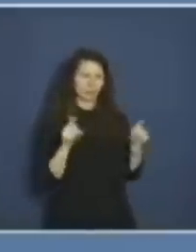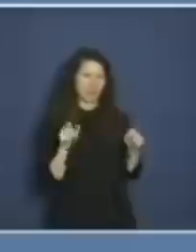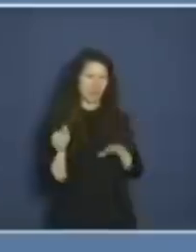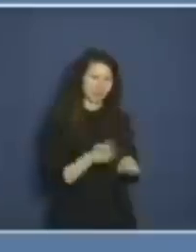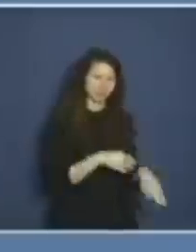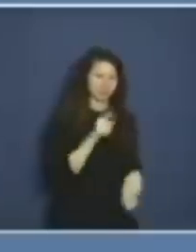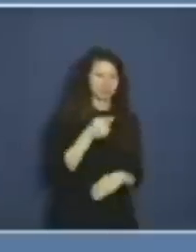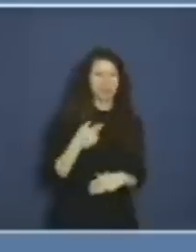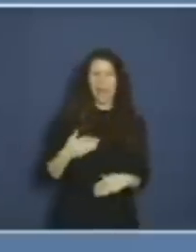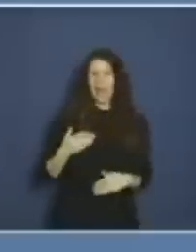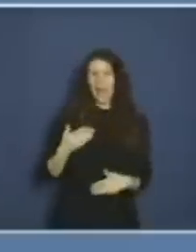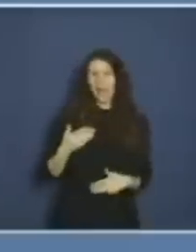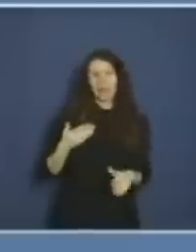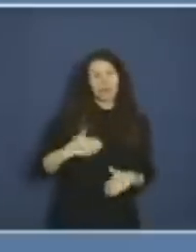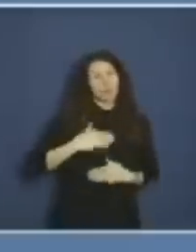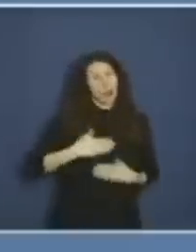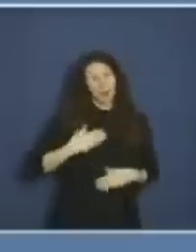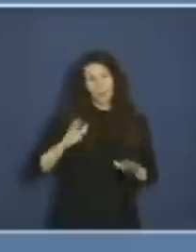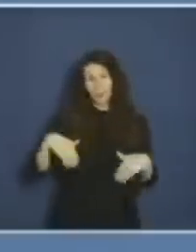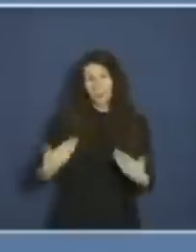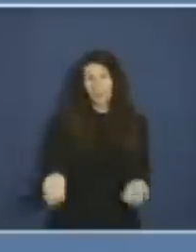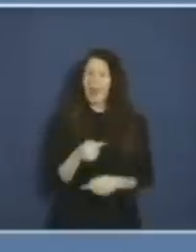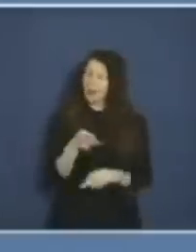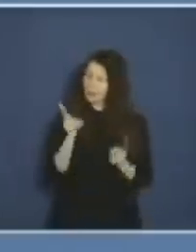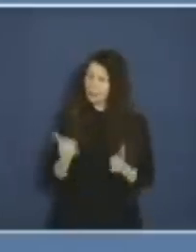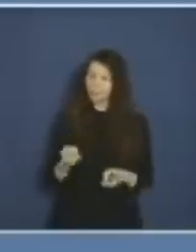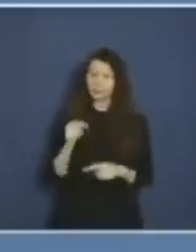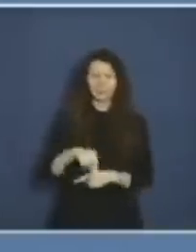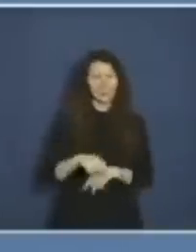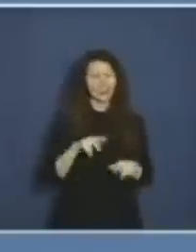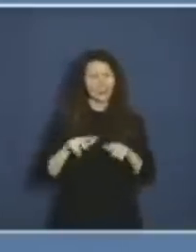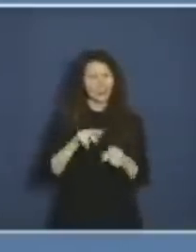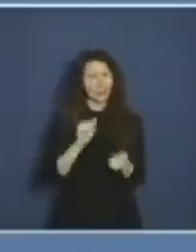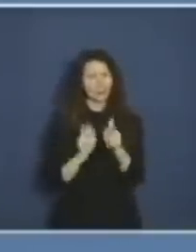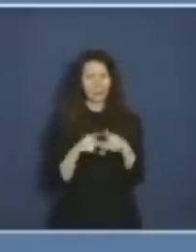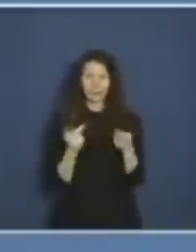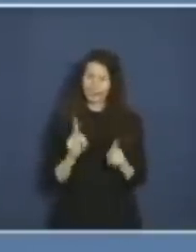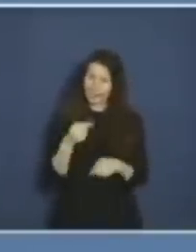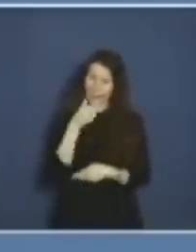Überraschung nie gefeiert hat. So ist es. Das ist ja auch das Schöne an der Regierungspressekonferenz.